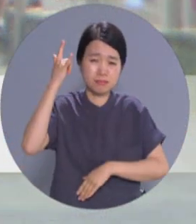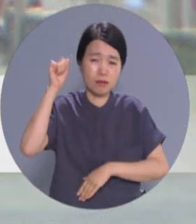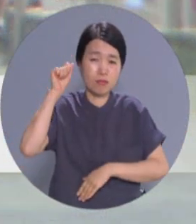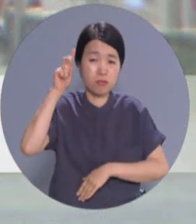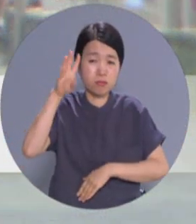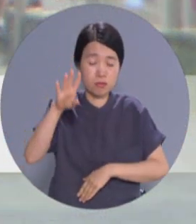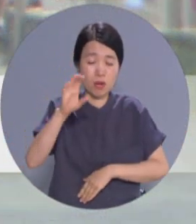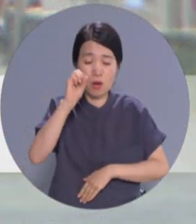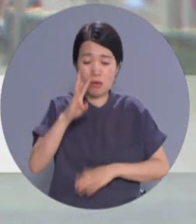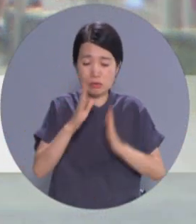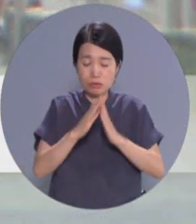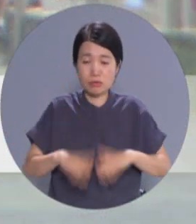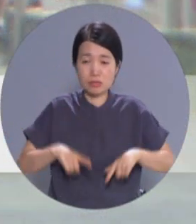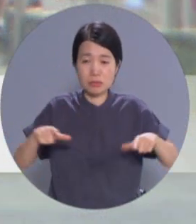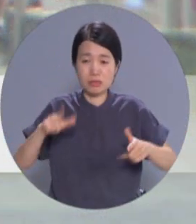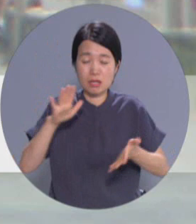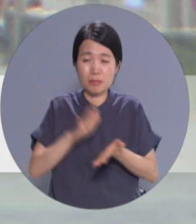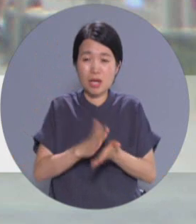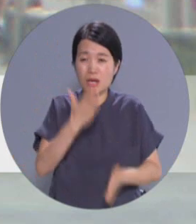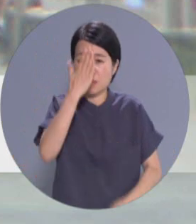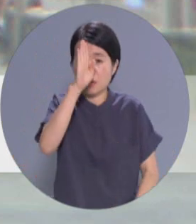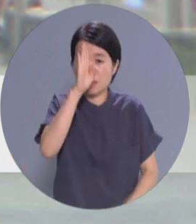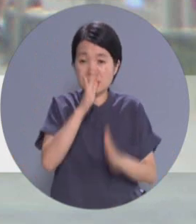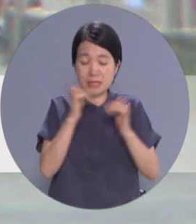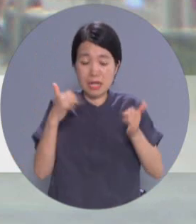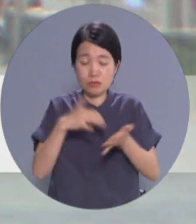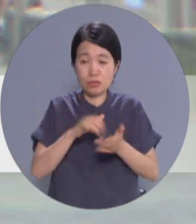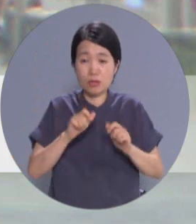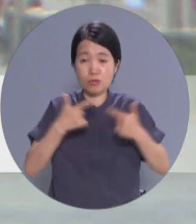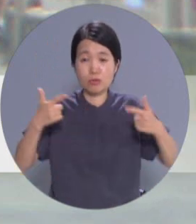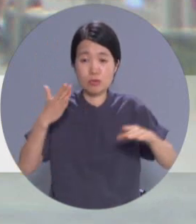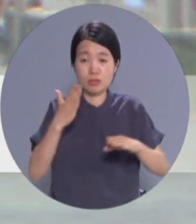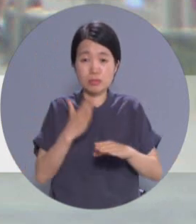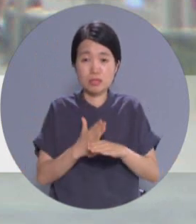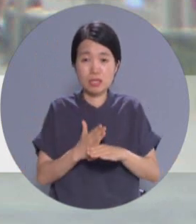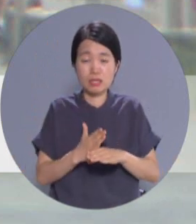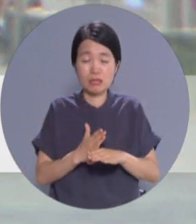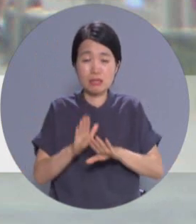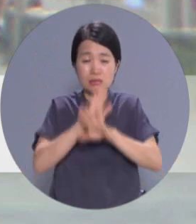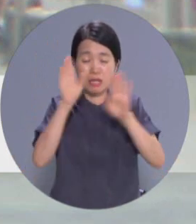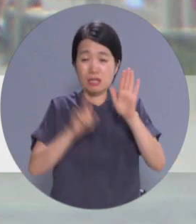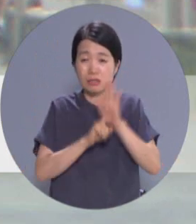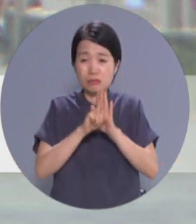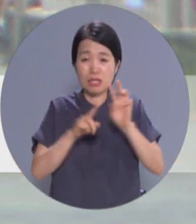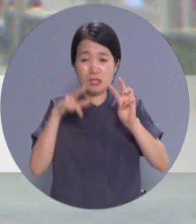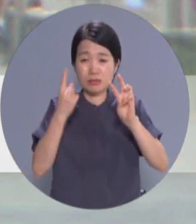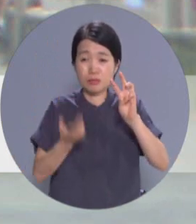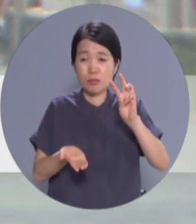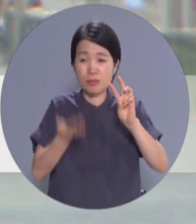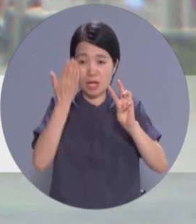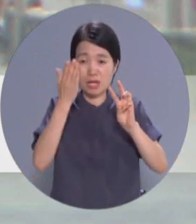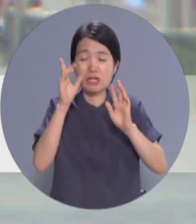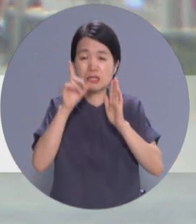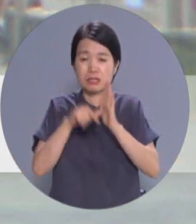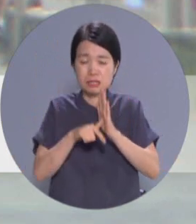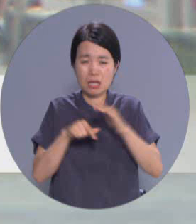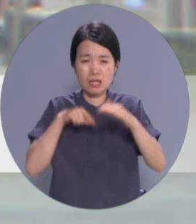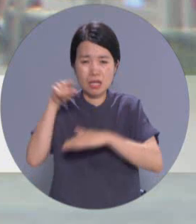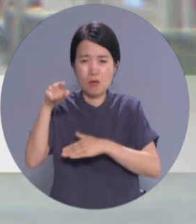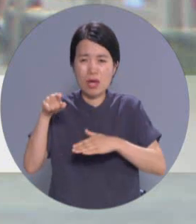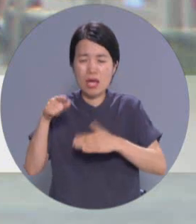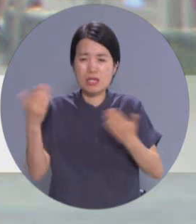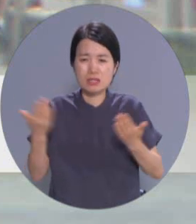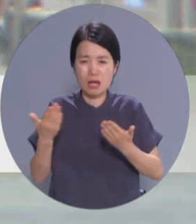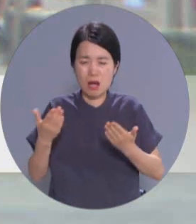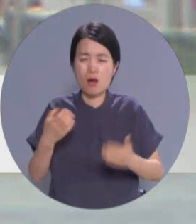전남에서도 온열 질환자가 급증하고 있습니다 요즘처럼 한낮 기온이 30도를 훌쩍 넘을 때는 야외에서